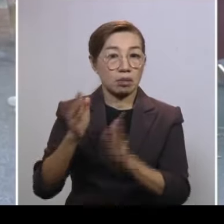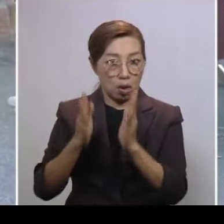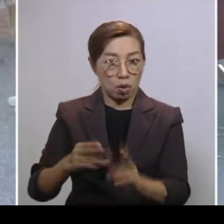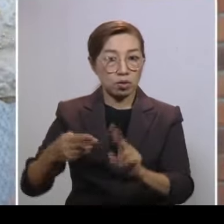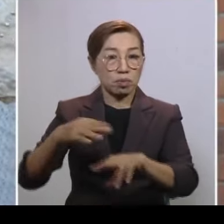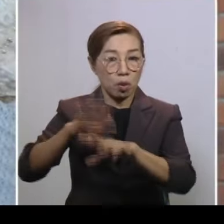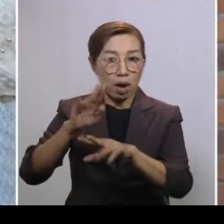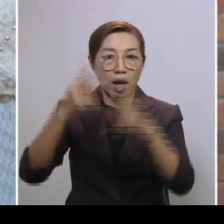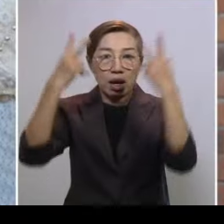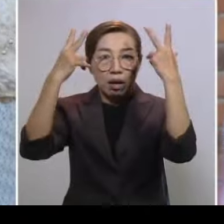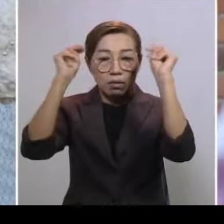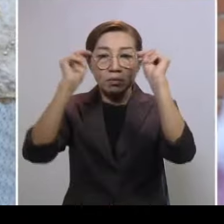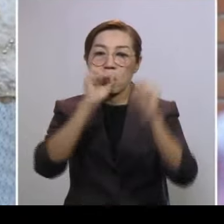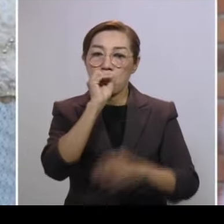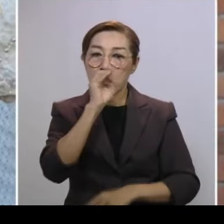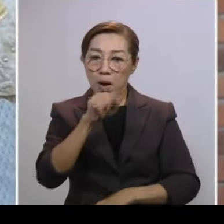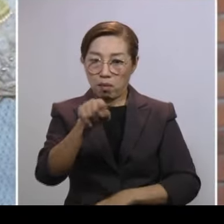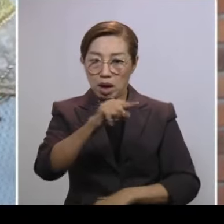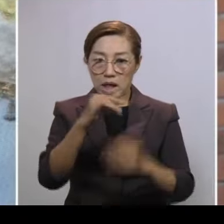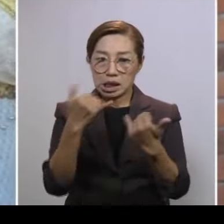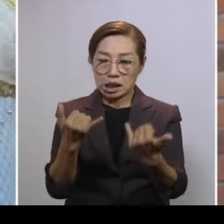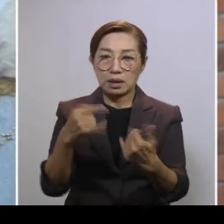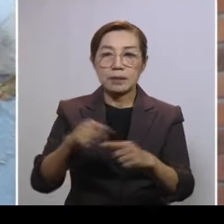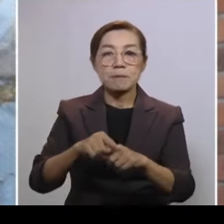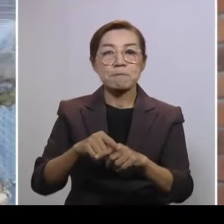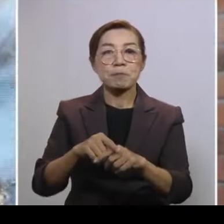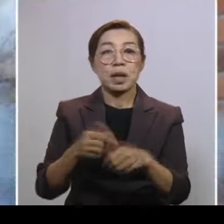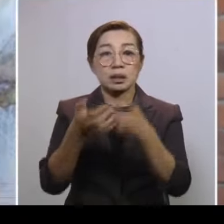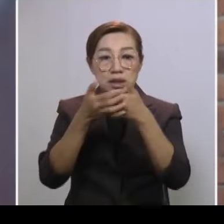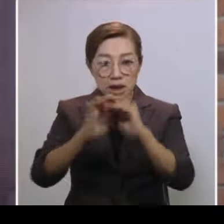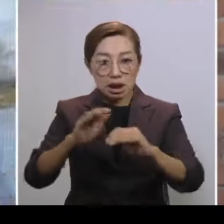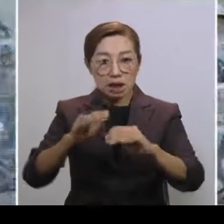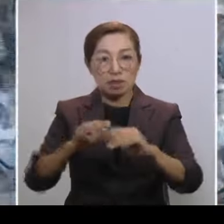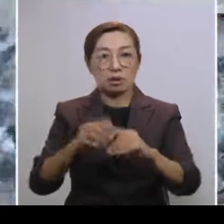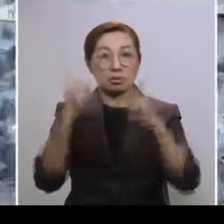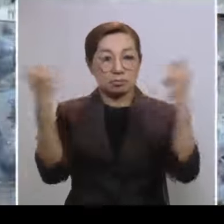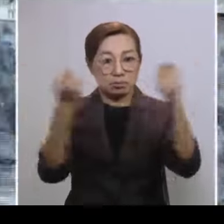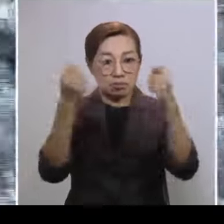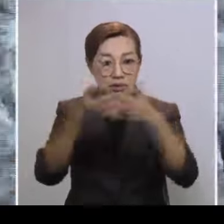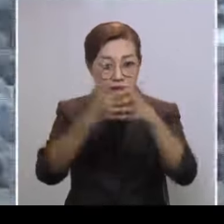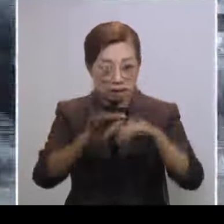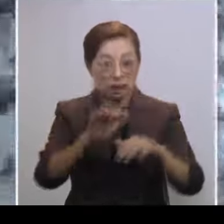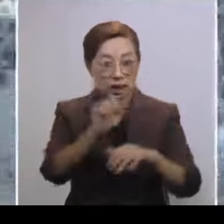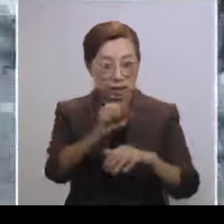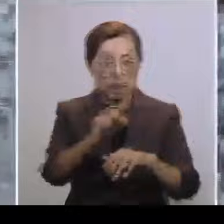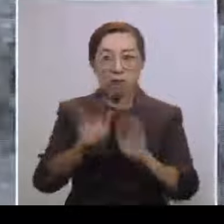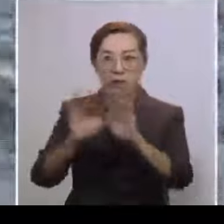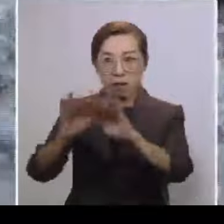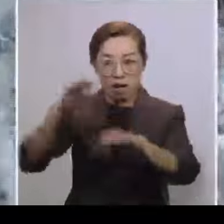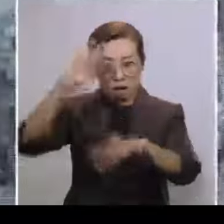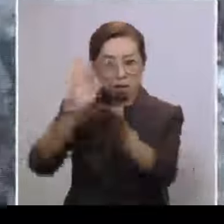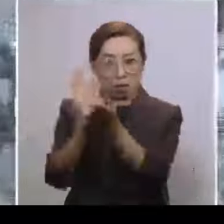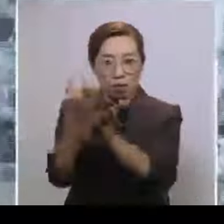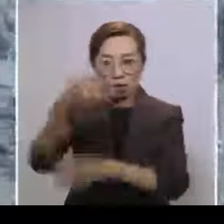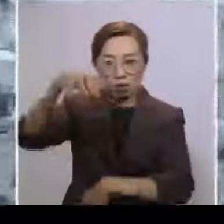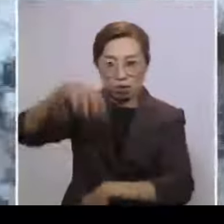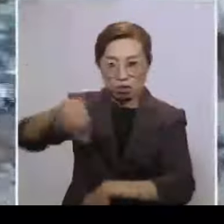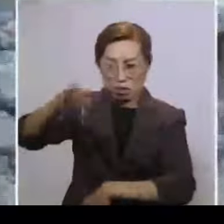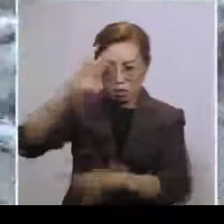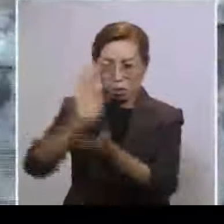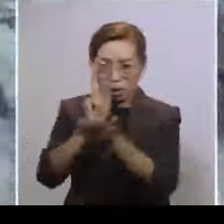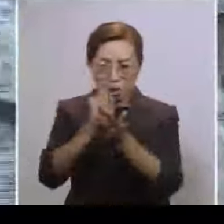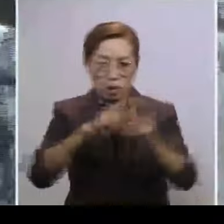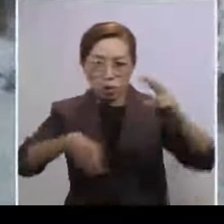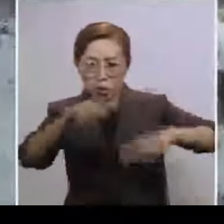ฮะอท่านนายกรัฐมนตรียังกำชับว่าช่วงนี้เป็นเทศกาลตรุษจีนก็ย้ำกับสำนักงานตำรวจแห่งชาติให้ดูแลเรื่องความปลอดภัย